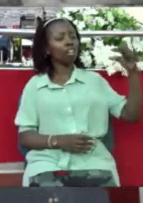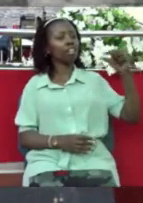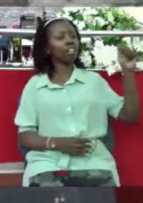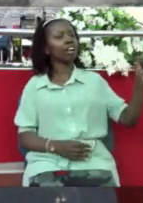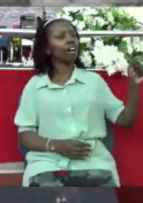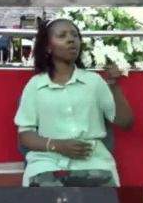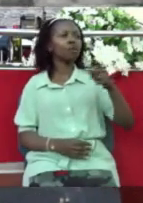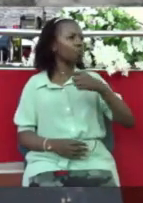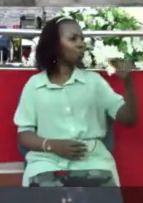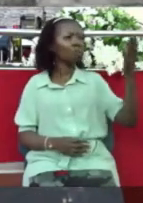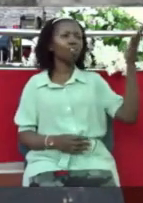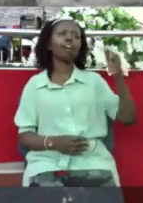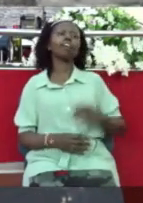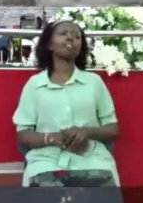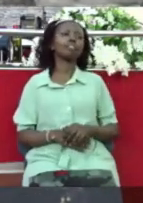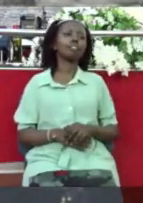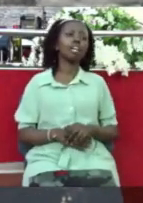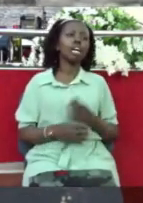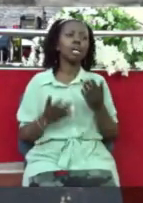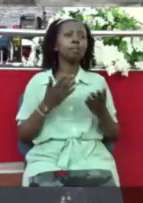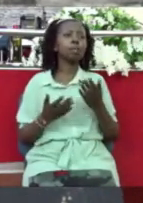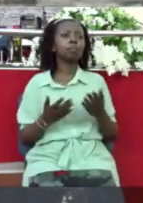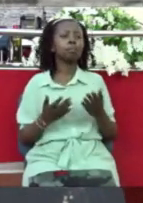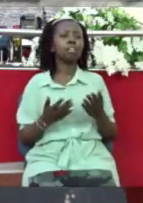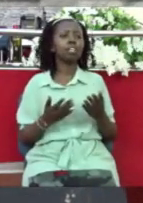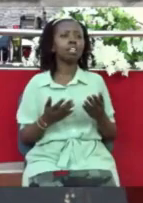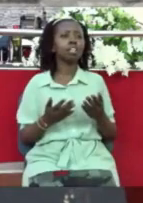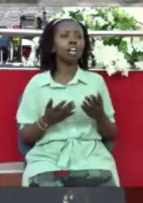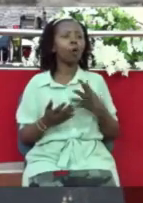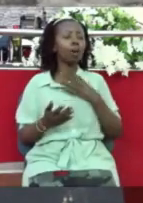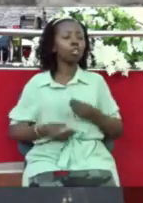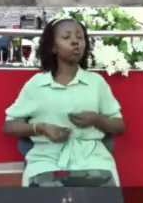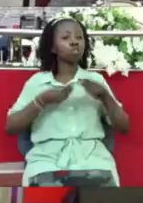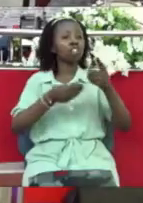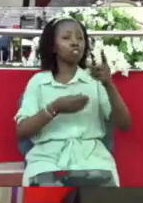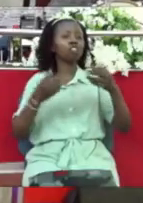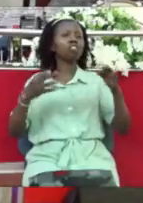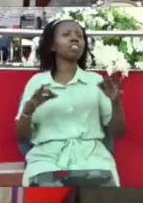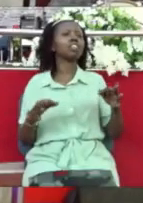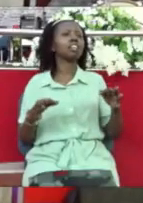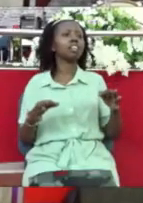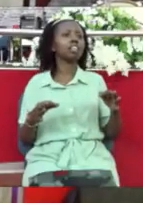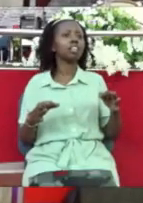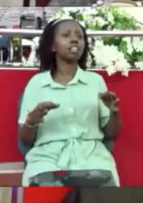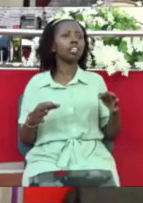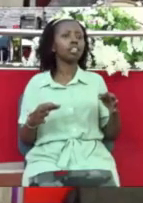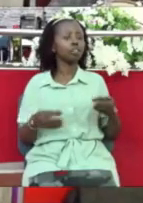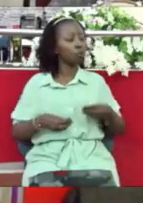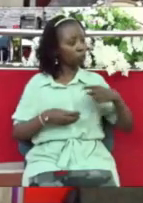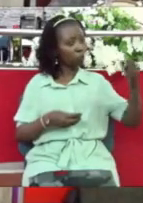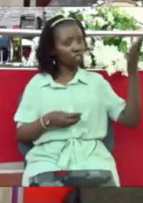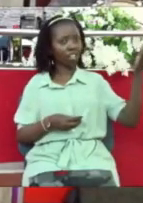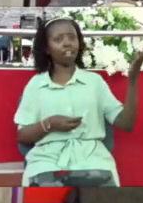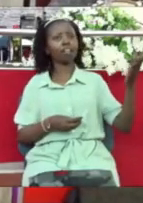wewe utauzwa ama ni nyumba? They tell you that they're going to give you a house, just go. Ni lazima iuzwe. If it's going to be sold,